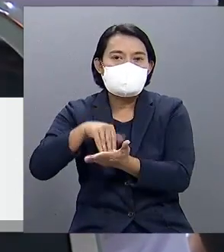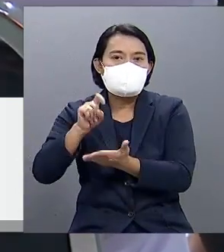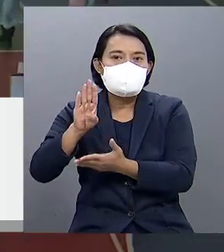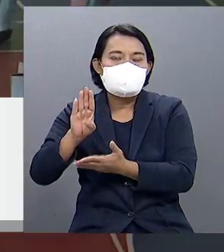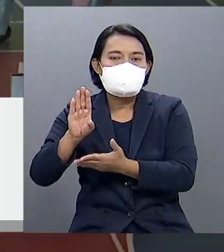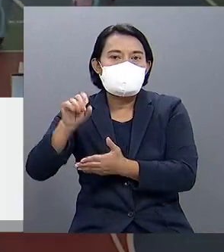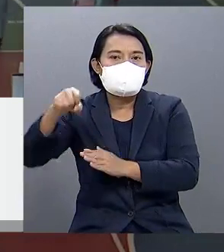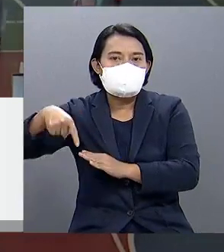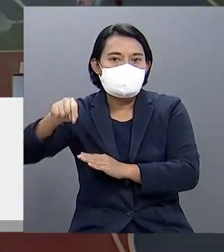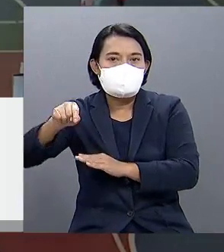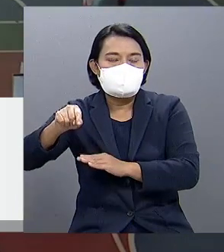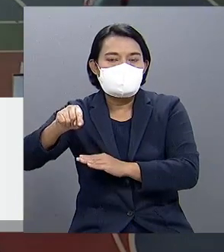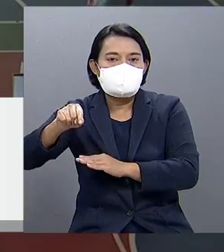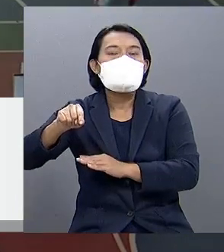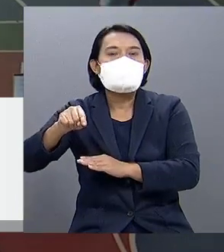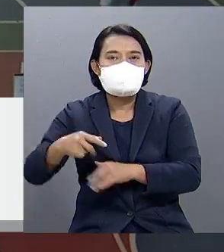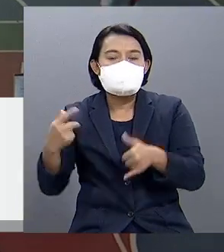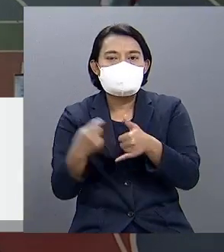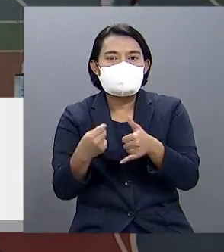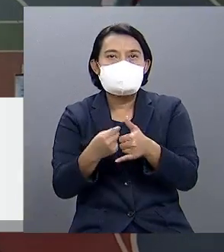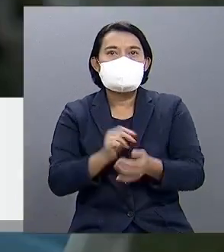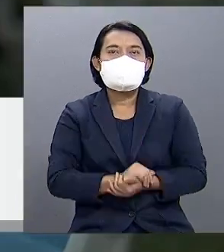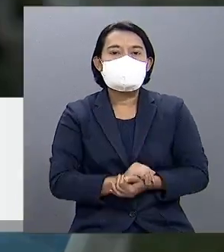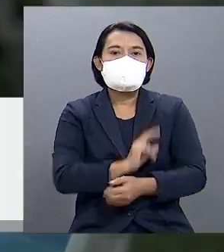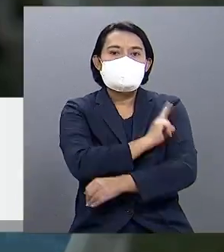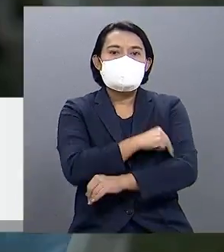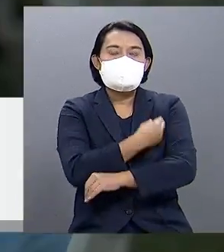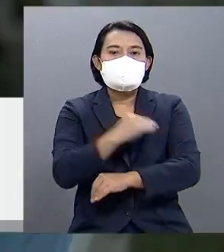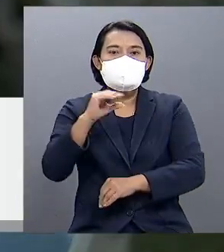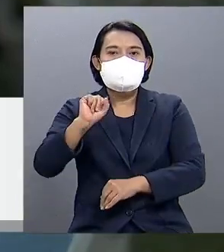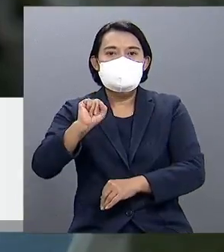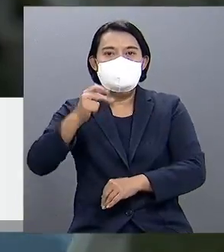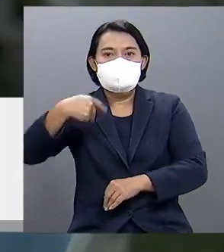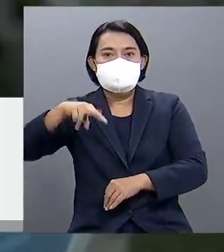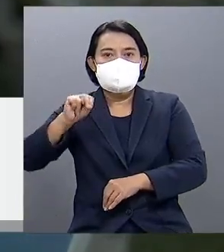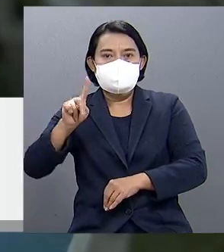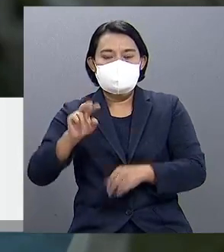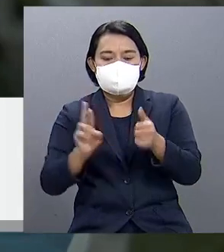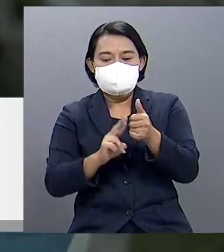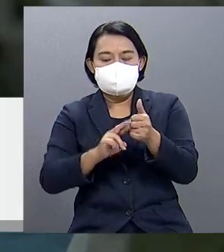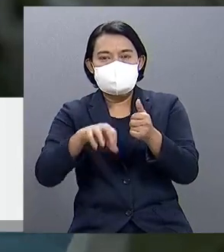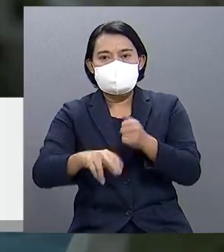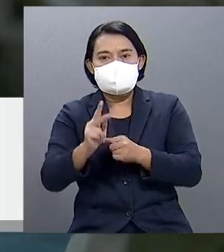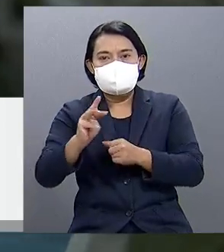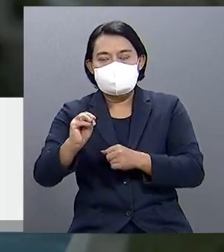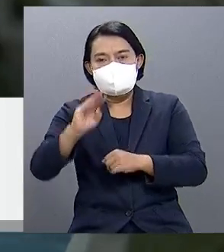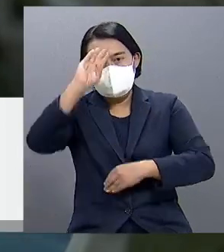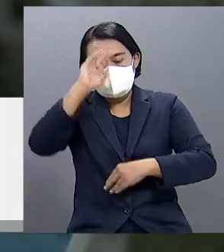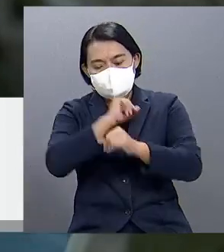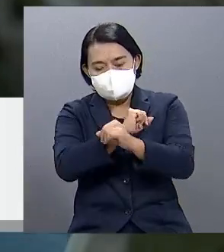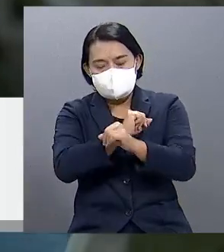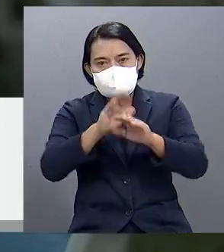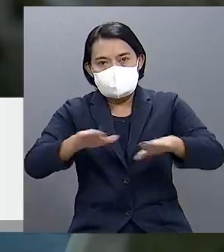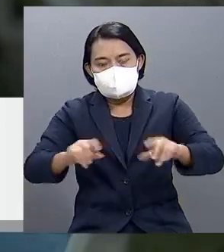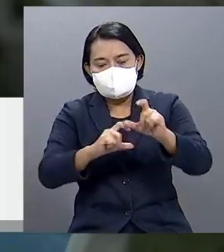ยค่ะทางด้านของนายแพทย์โสพลเอี่ยมสิริถาวรรองอธิบดีกรมควบคุมโรคก็บอกว่าวัคซีนไฟเซอร์ในเด็ก1ขวดบรร